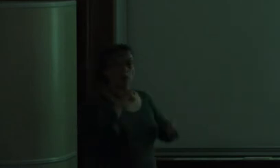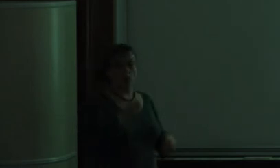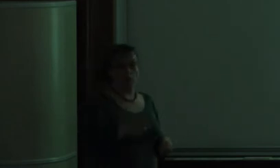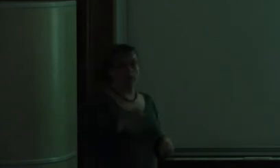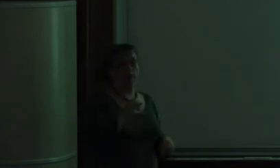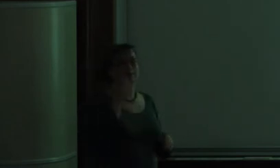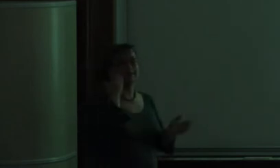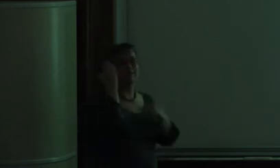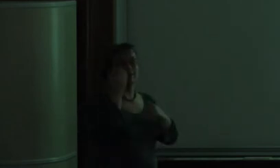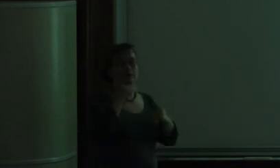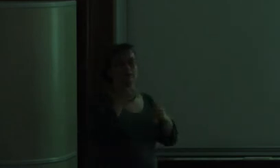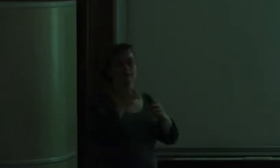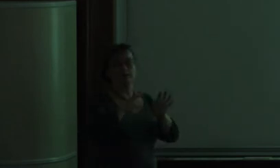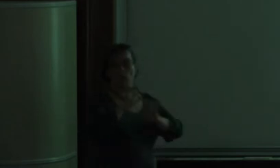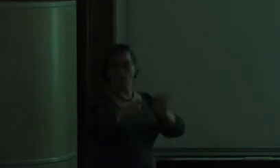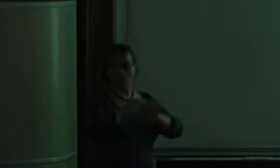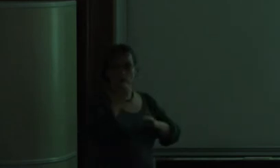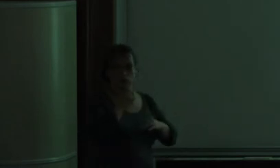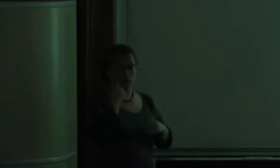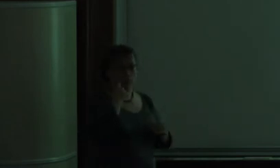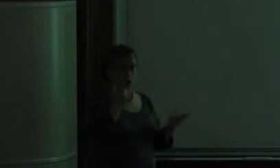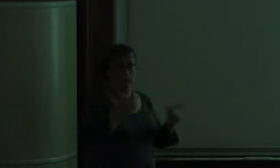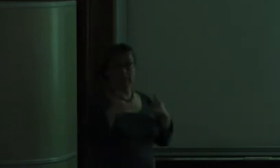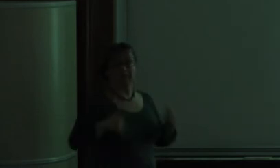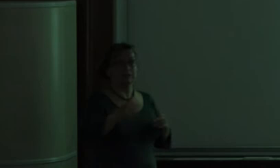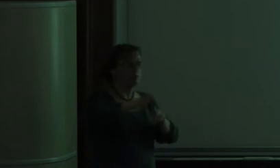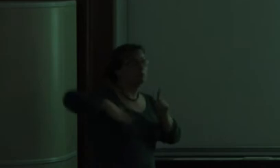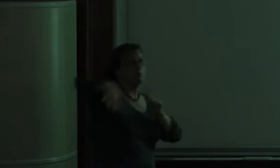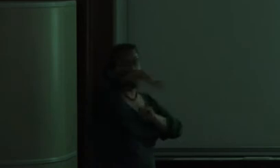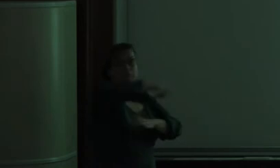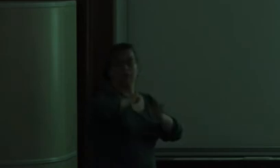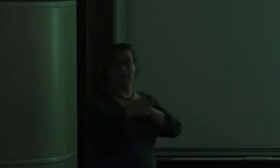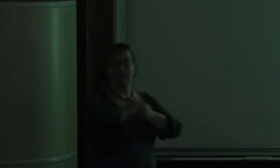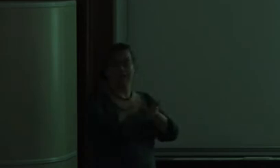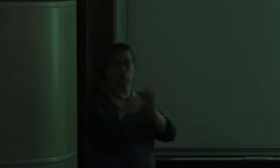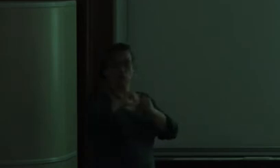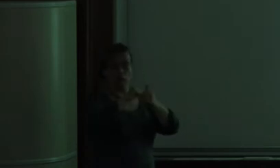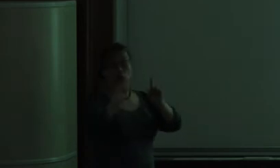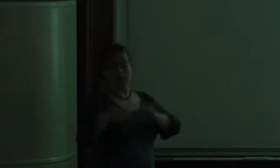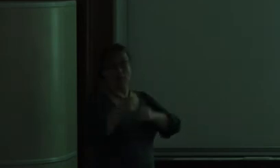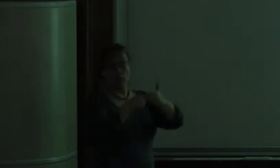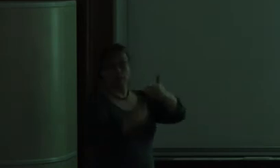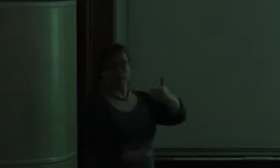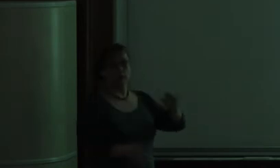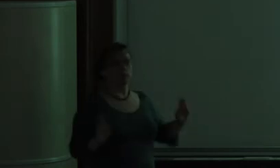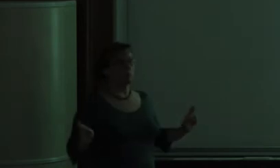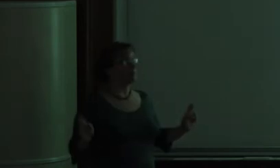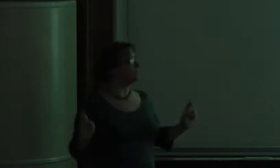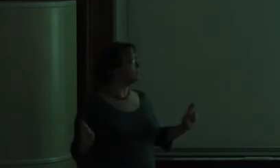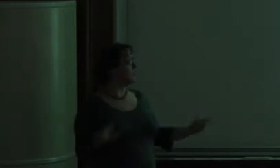sortie. Et normalement, ça devrait me donner un listing de toutes les interfaces réseau dans mon ordinateur derrière. Je prie, oui, ça